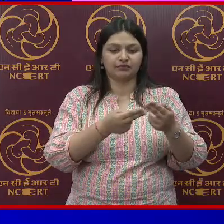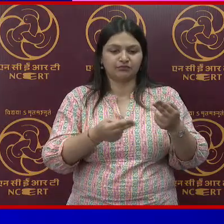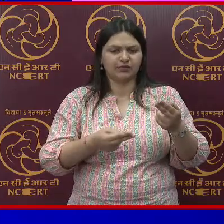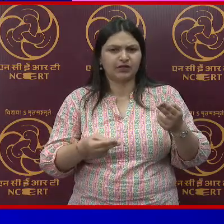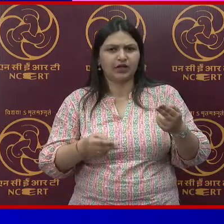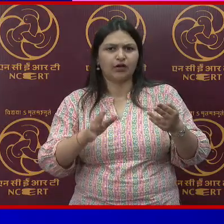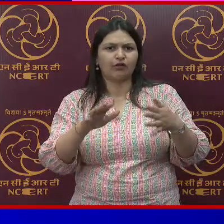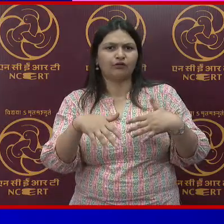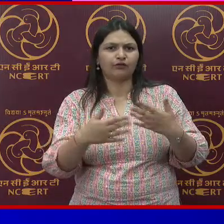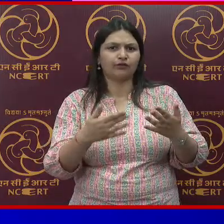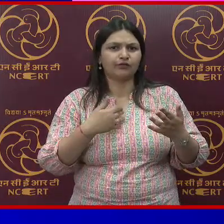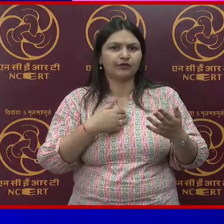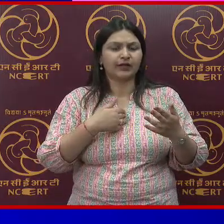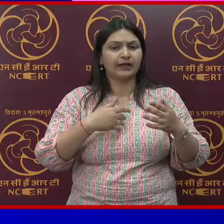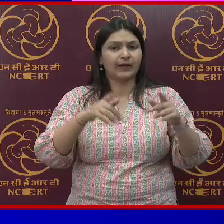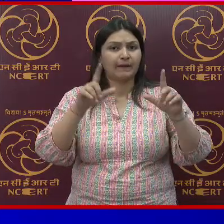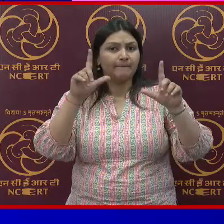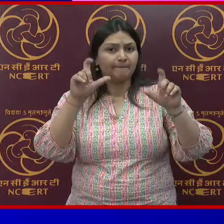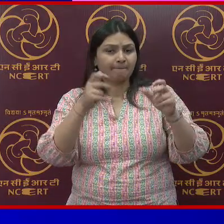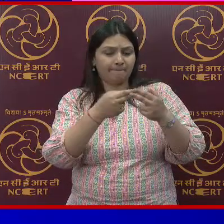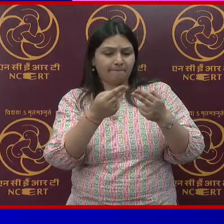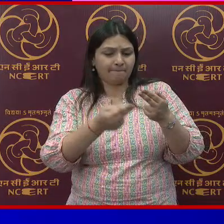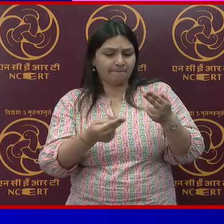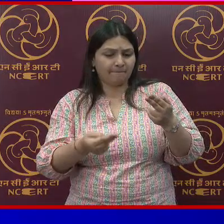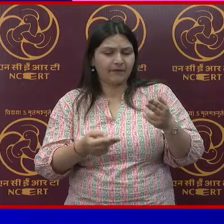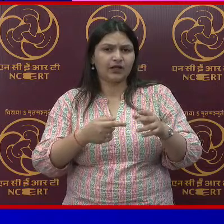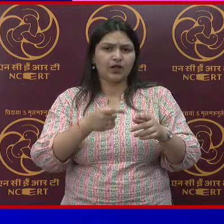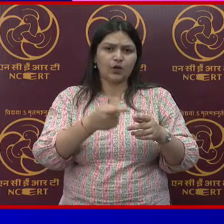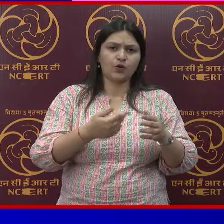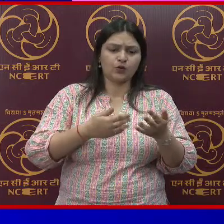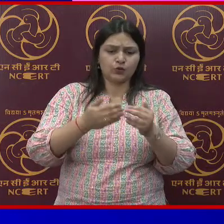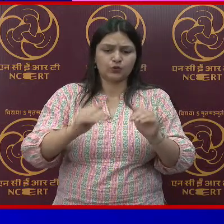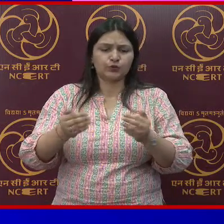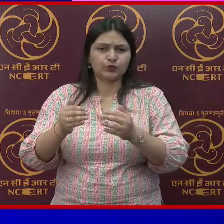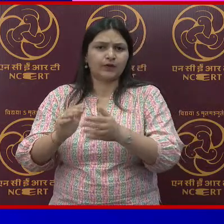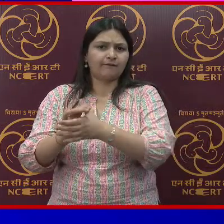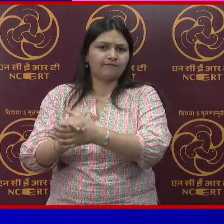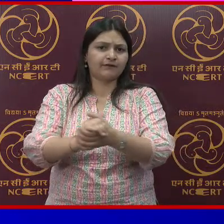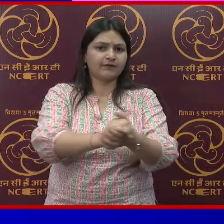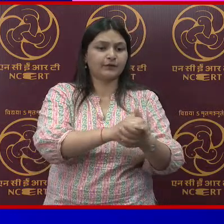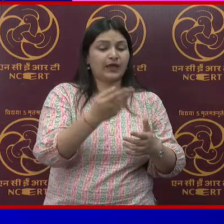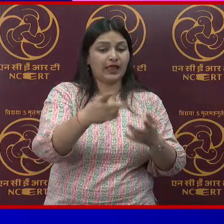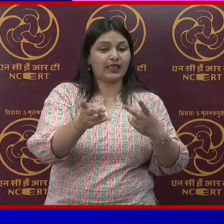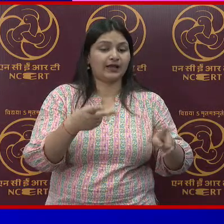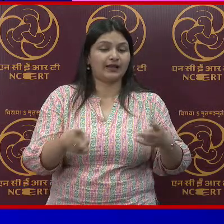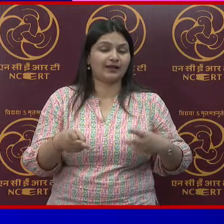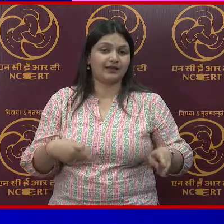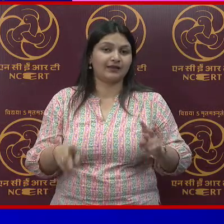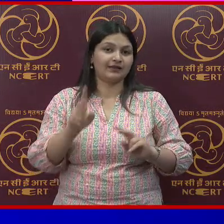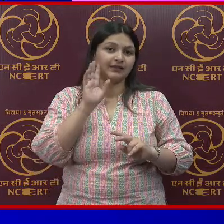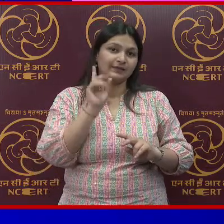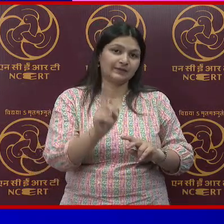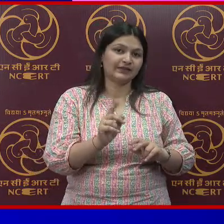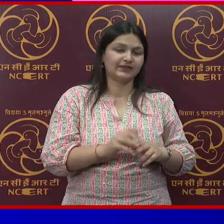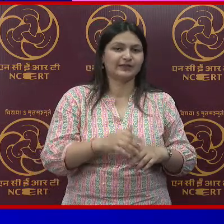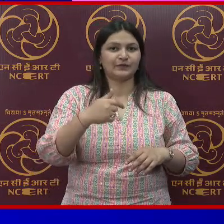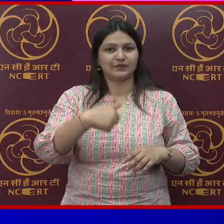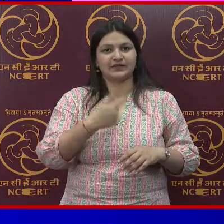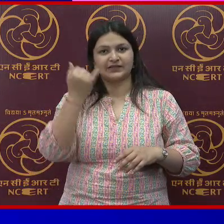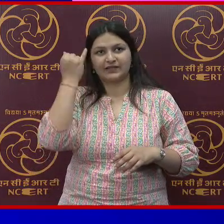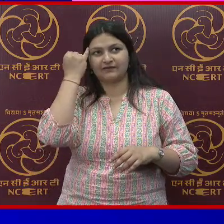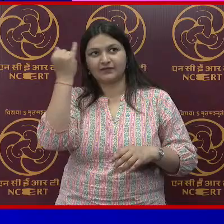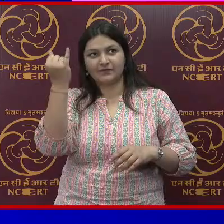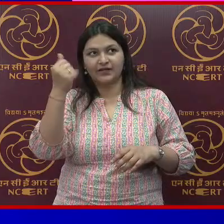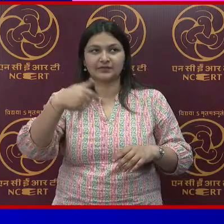दिया, बट यूजिंग द फर्स्ट 2 फिंगर्स एंड द थंब द चाइल्ड हैज़ मेड अ ब्यूटिफुल क्रोकोडाइल। ओके, ma'am. शायद ये मेरी इमेजिनेशन